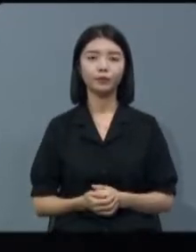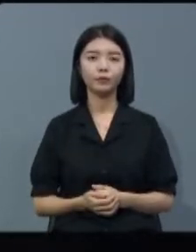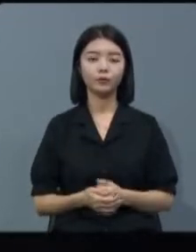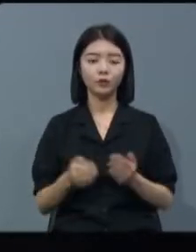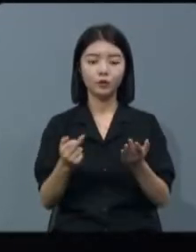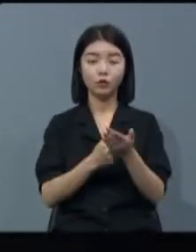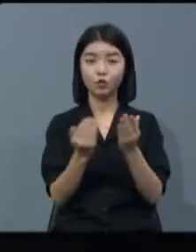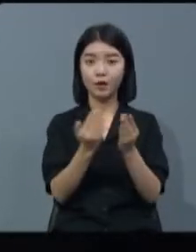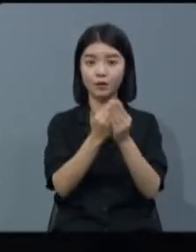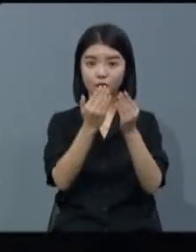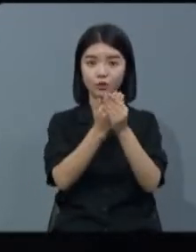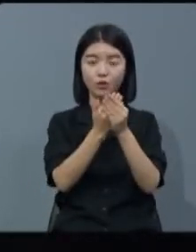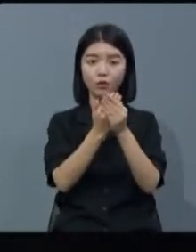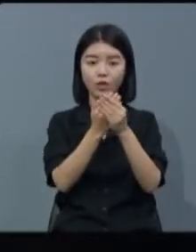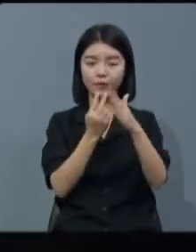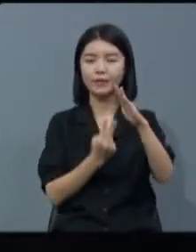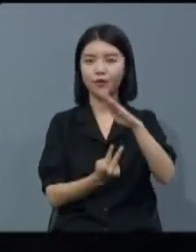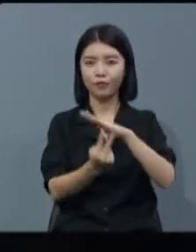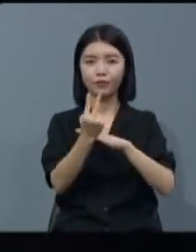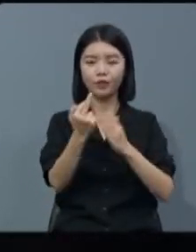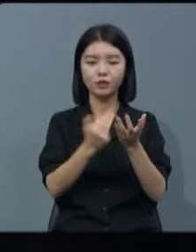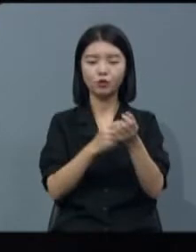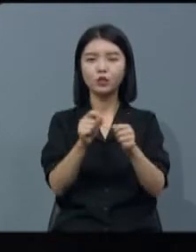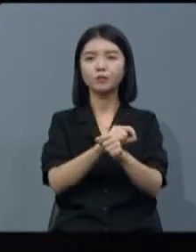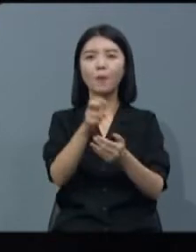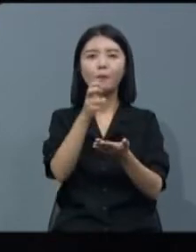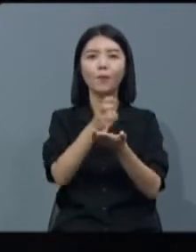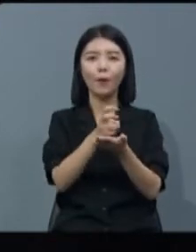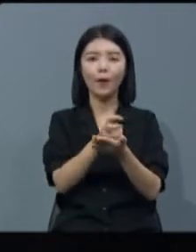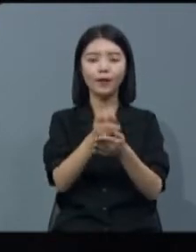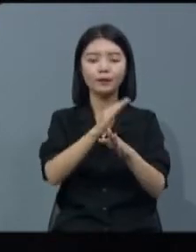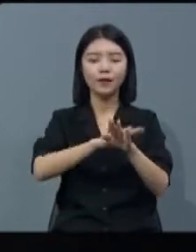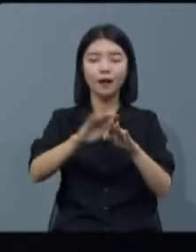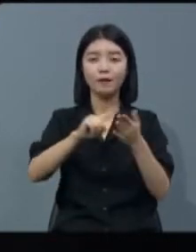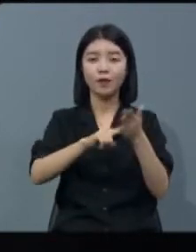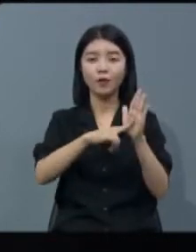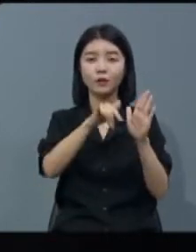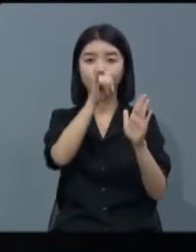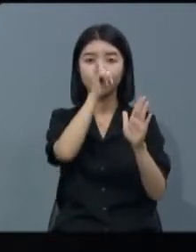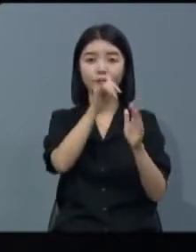제주 발전의 비전은 제주특별법에 잘 나와 있습니다.